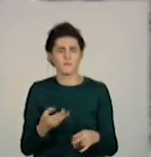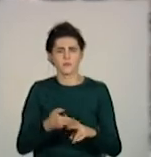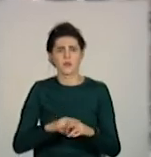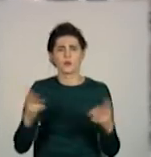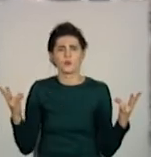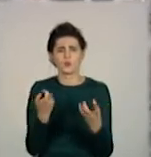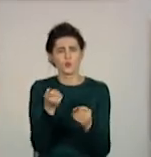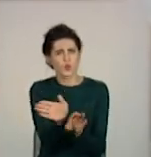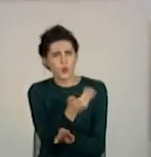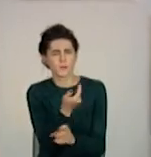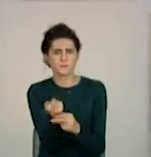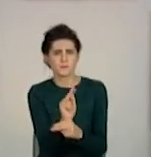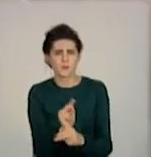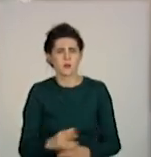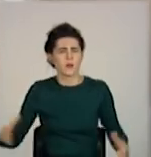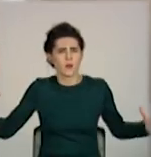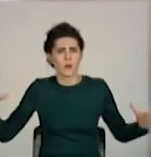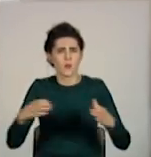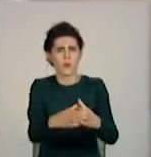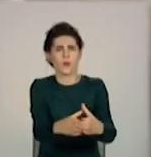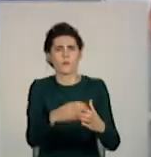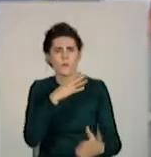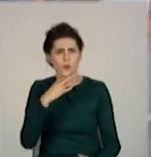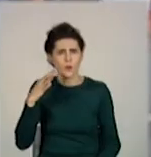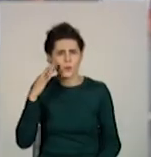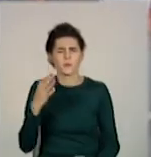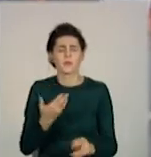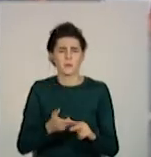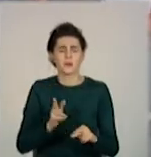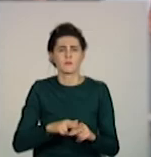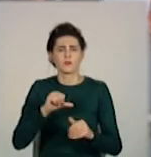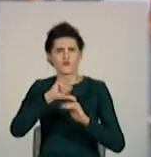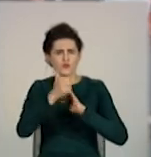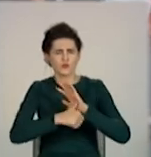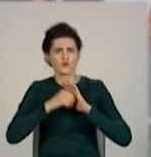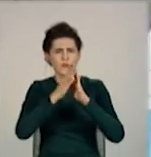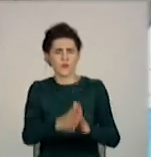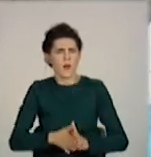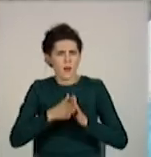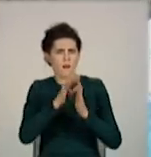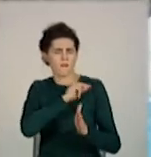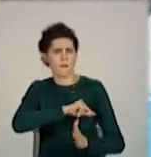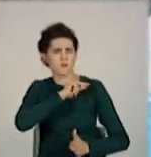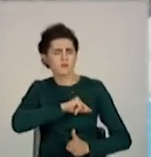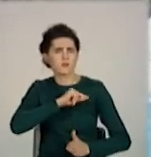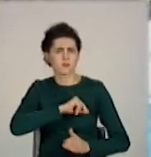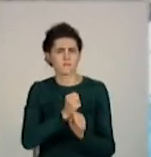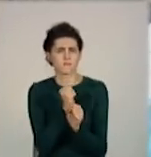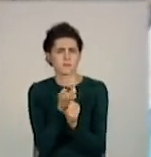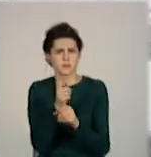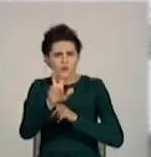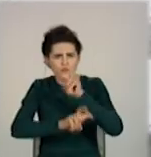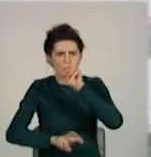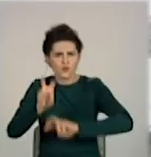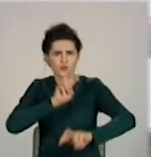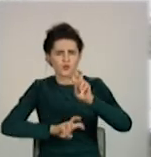ліквідації залучили бригади всіх комунальних підприємств. Станом на 16-ту годину робіт працівники все ще намагаються дістатися пориву.